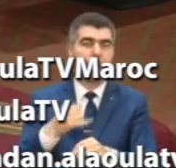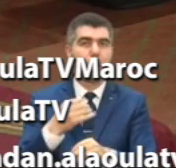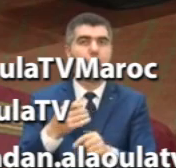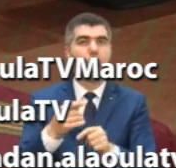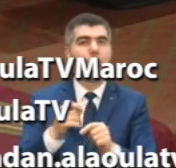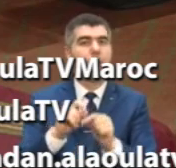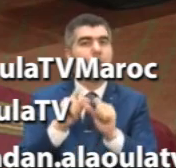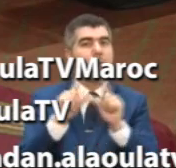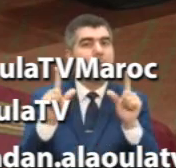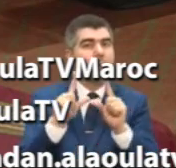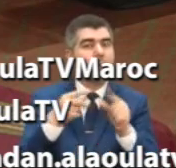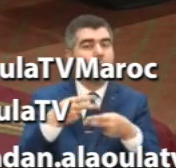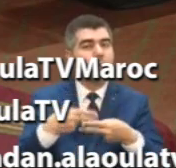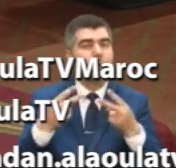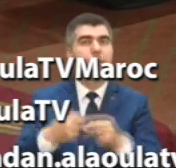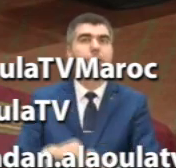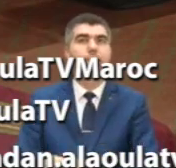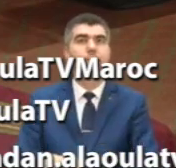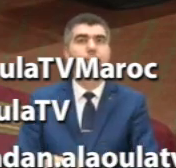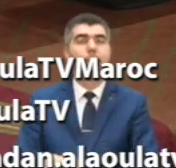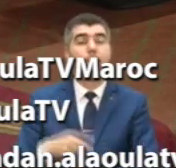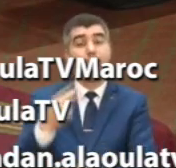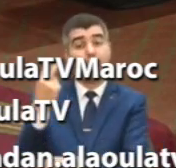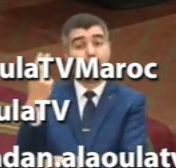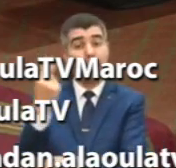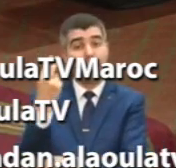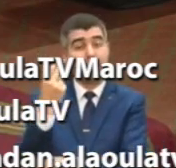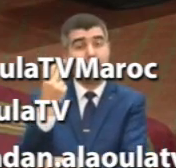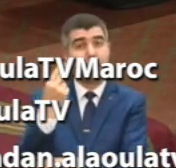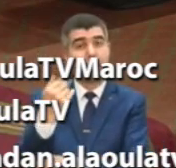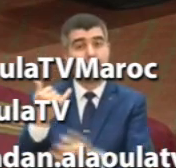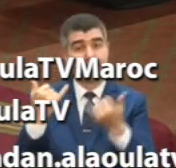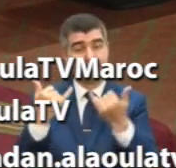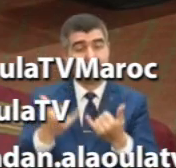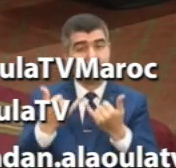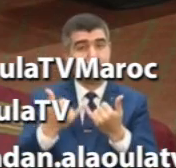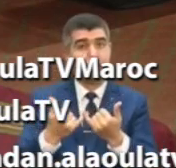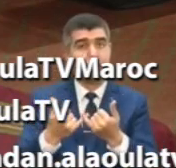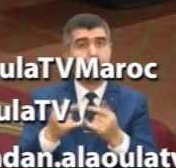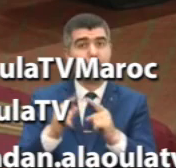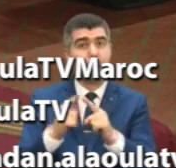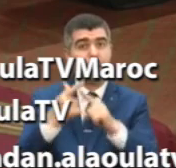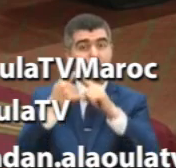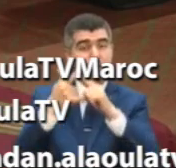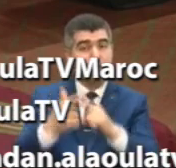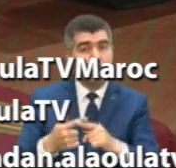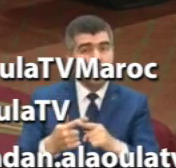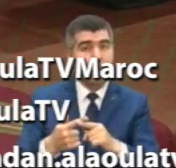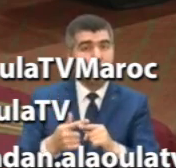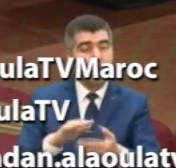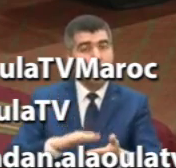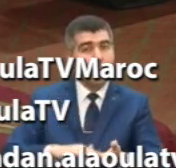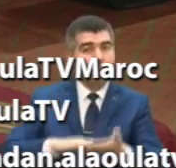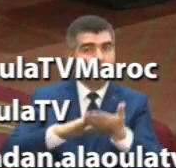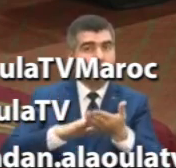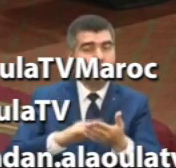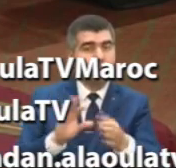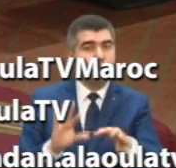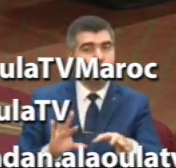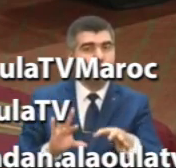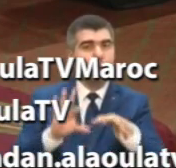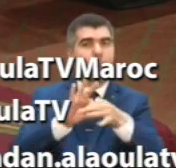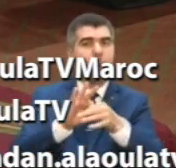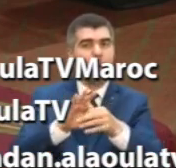البرنامج. الجامعات الآن كما تعلم تستفيد في إطار الموارد الذاتية من اتفاقيات التعاون